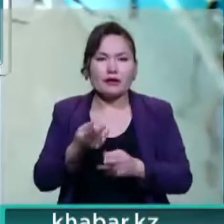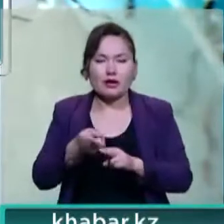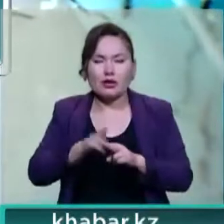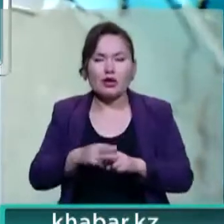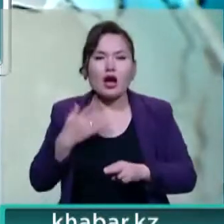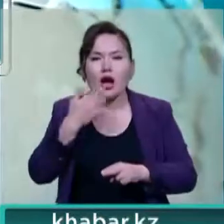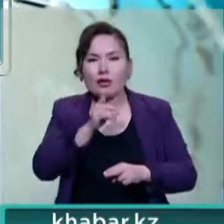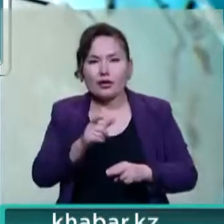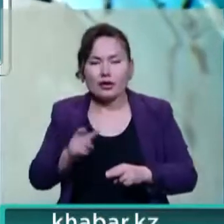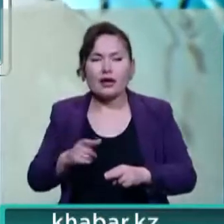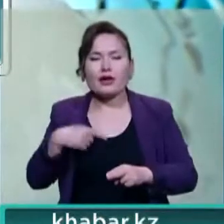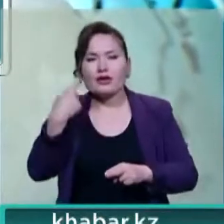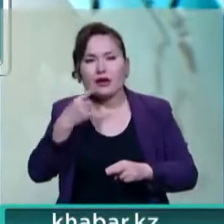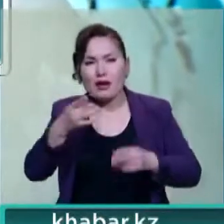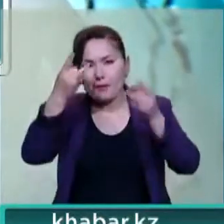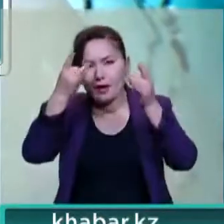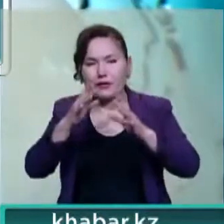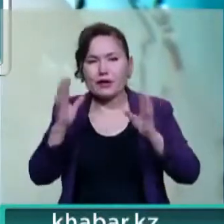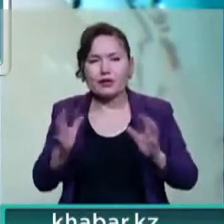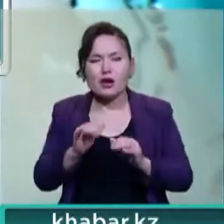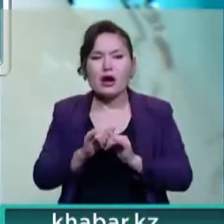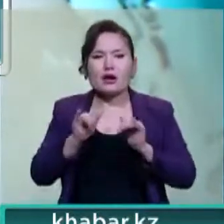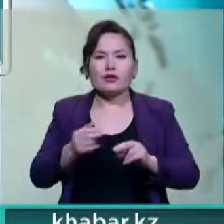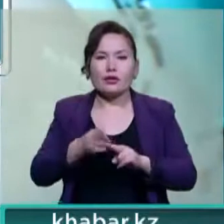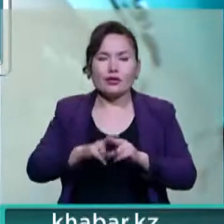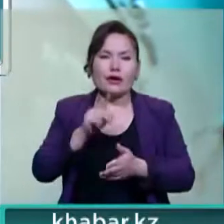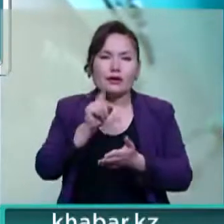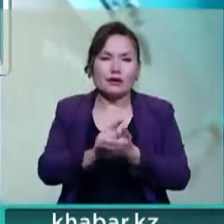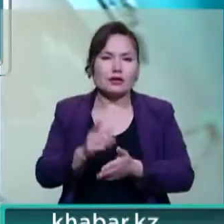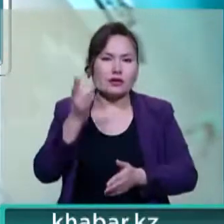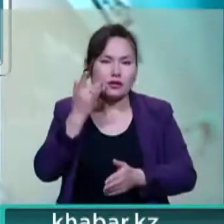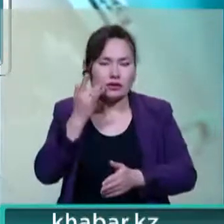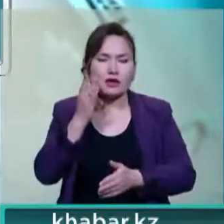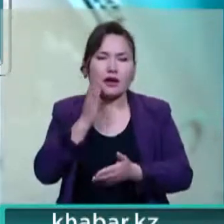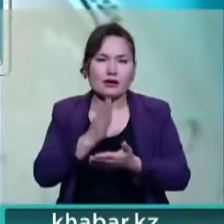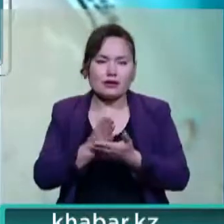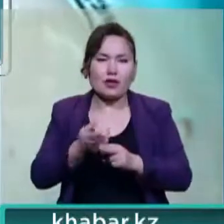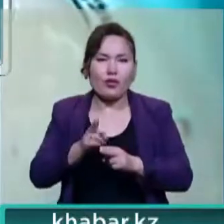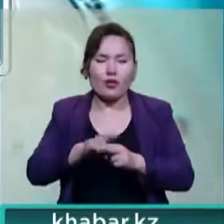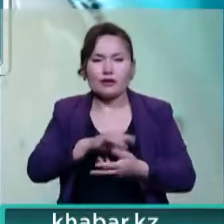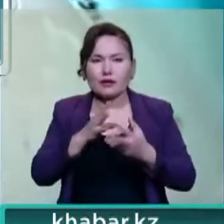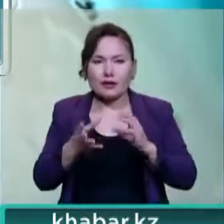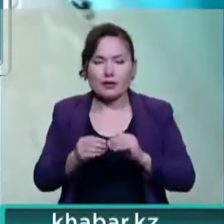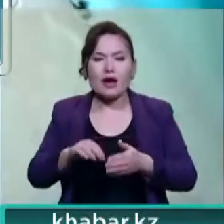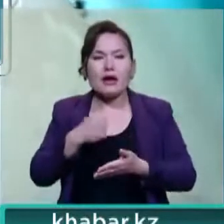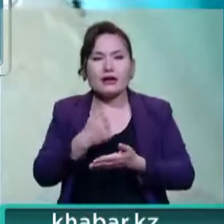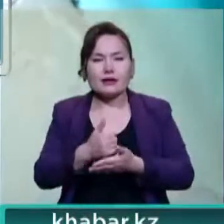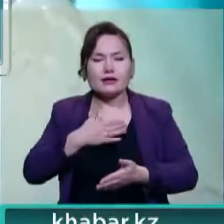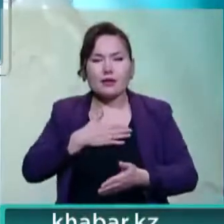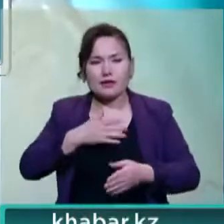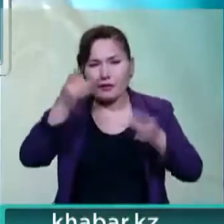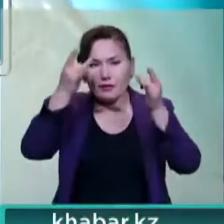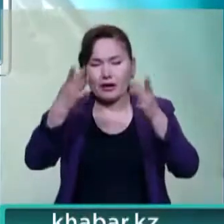этностардың дәстүрін, тілі мен мәдениетін сақтау және дамыту үшін тиісті жағдай жасалған. Ал екінші жағынан осы негізде біз